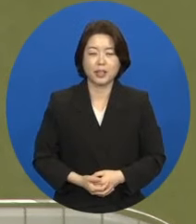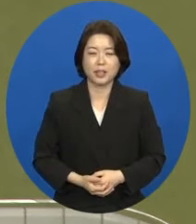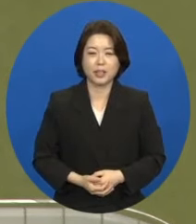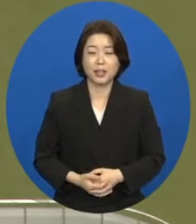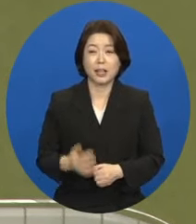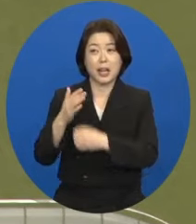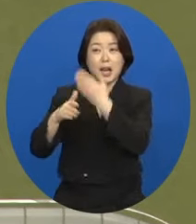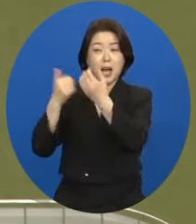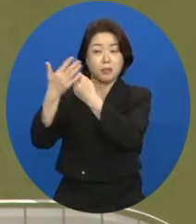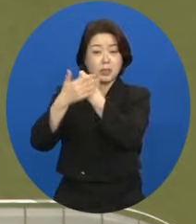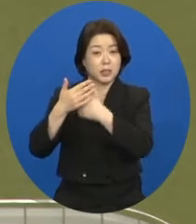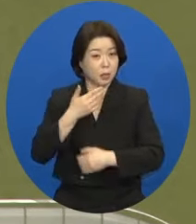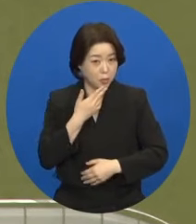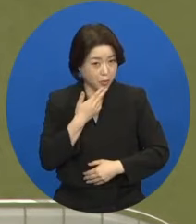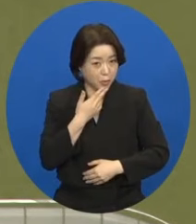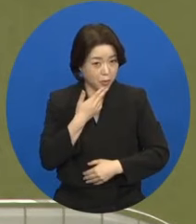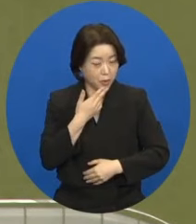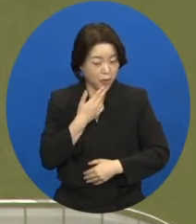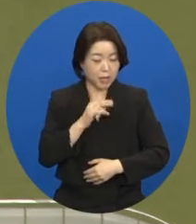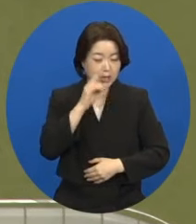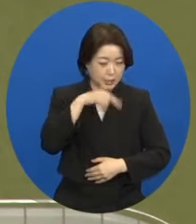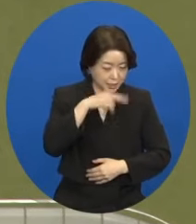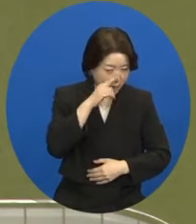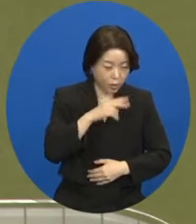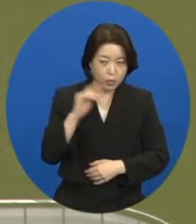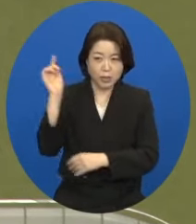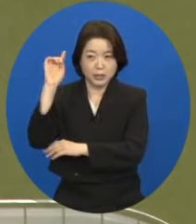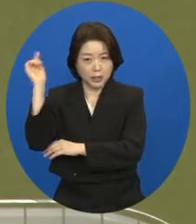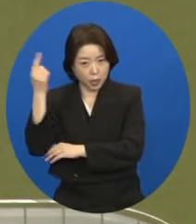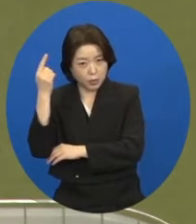하나님의 은혜가 없이는요 사울이나 다윗이나